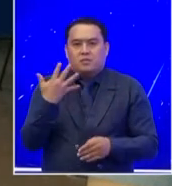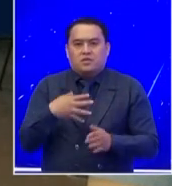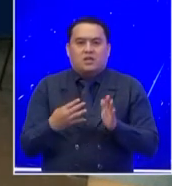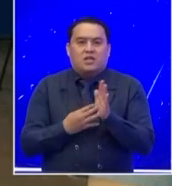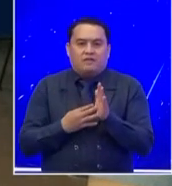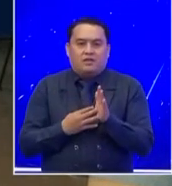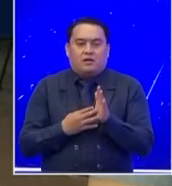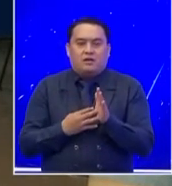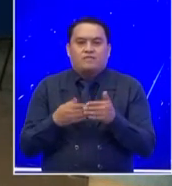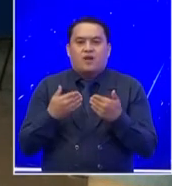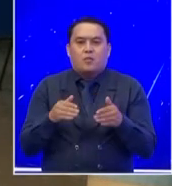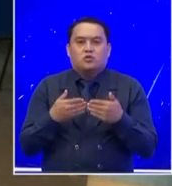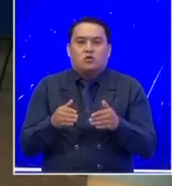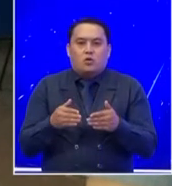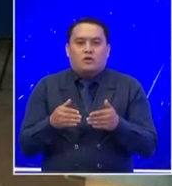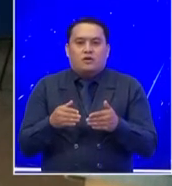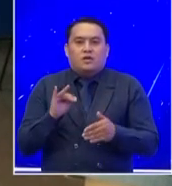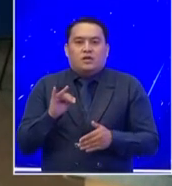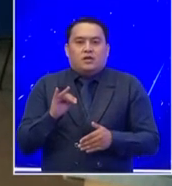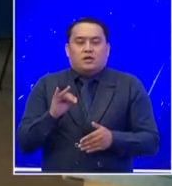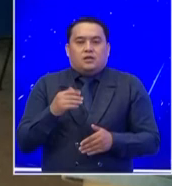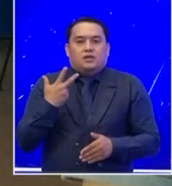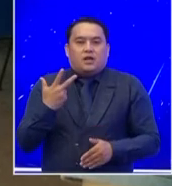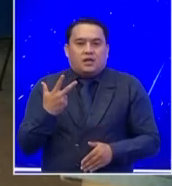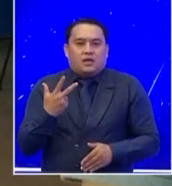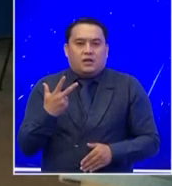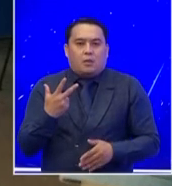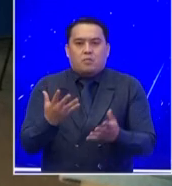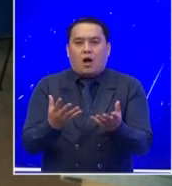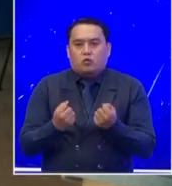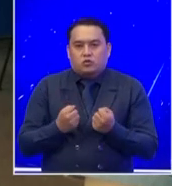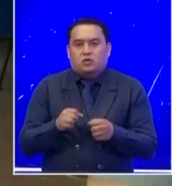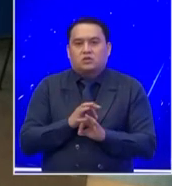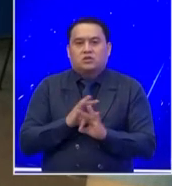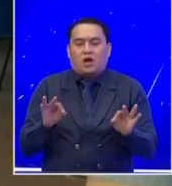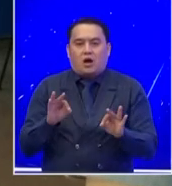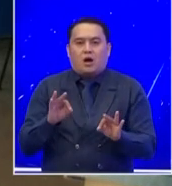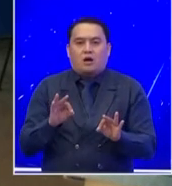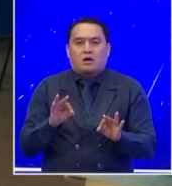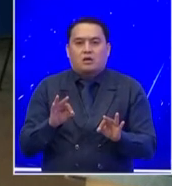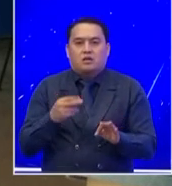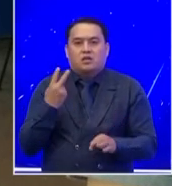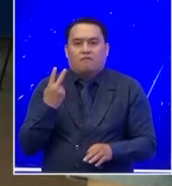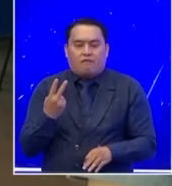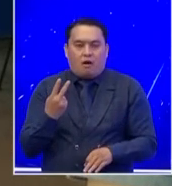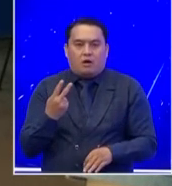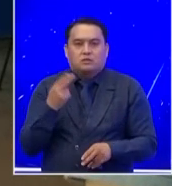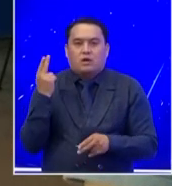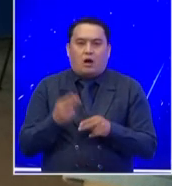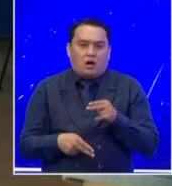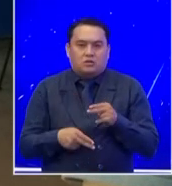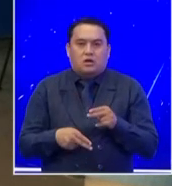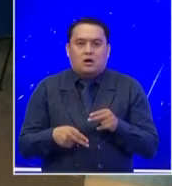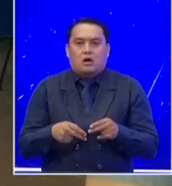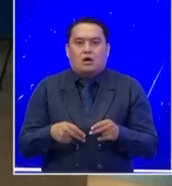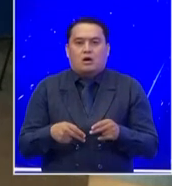59 выпускников. Из них 3 ученика получают знак Алтынбелгі, 2 ученика заканчивают на